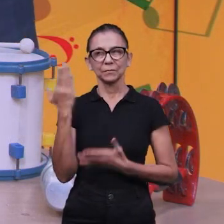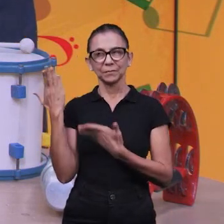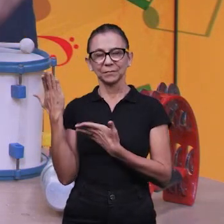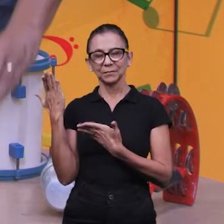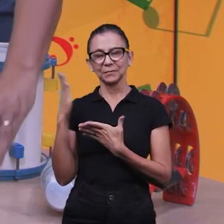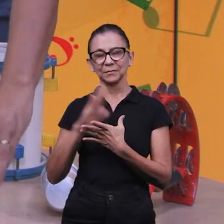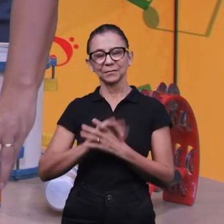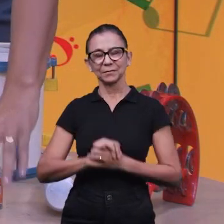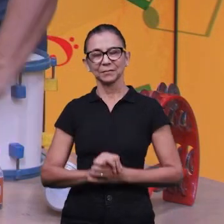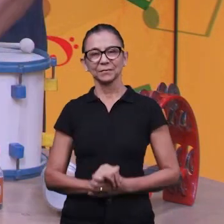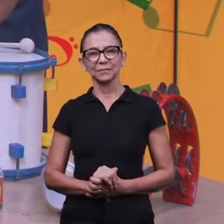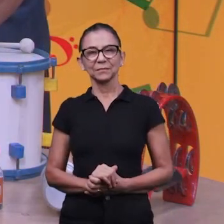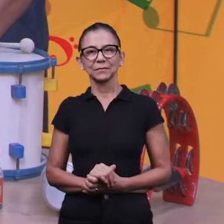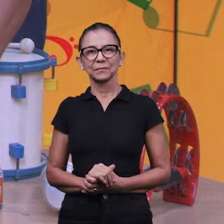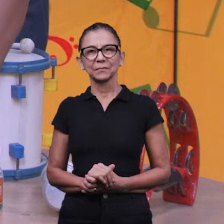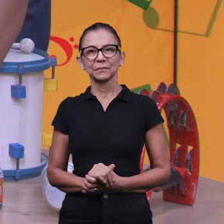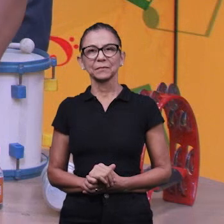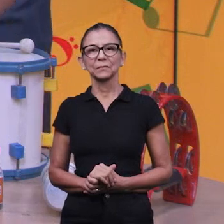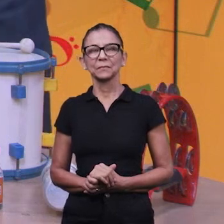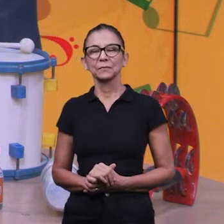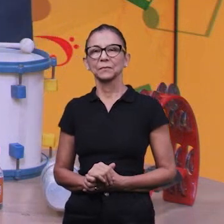vem. le prochain diapositive,